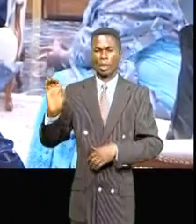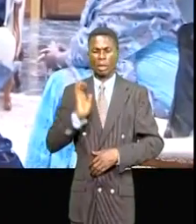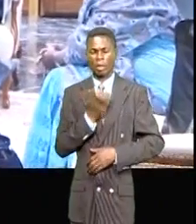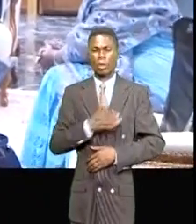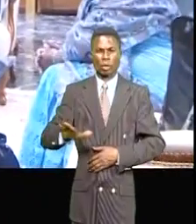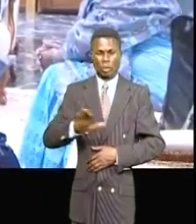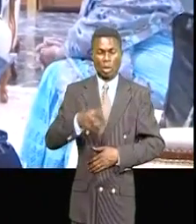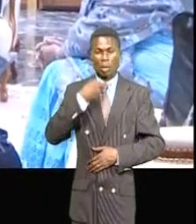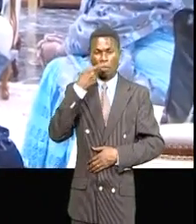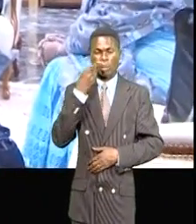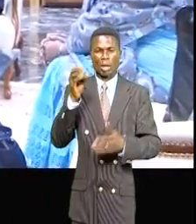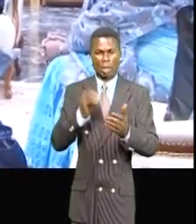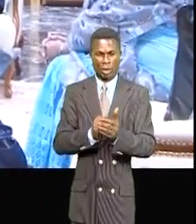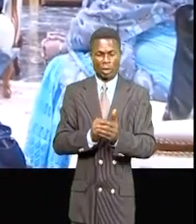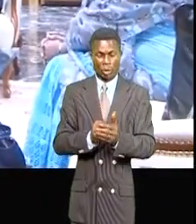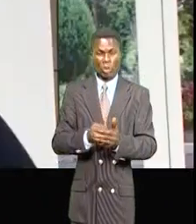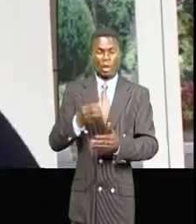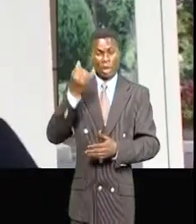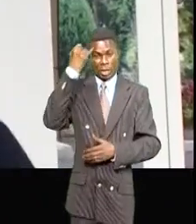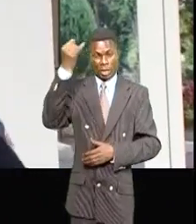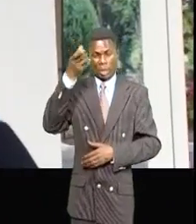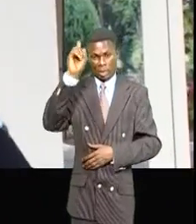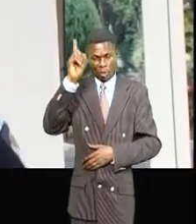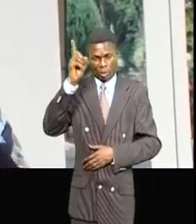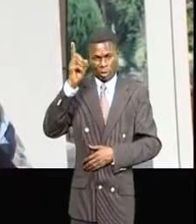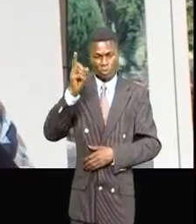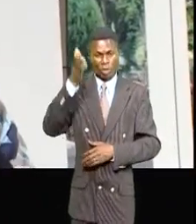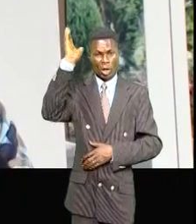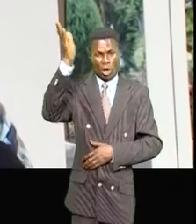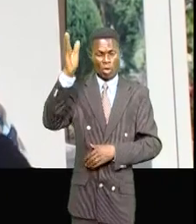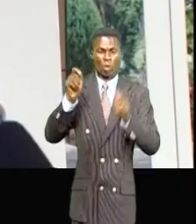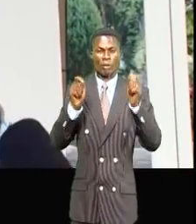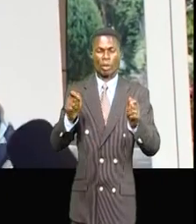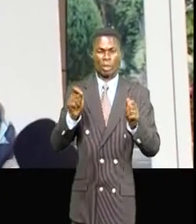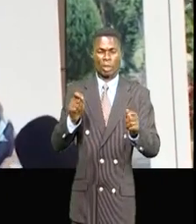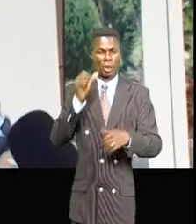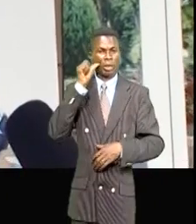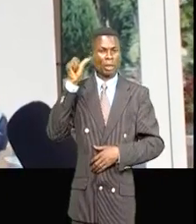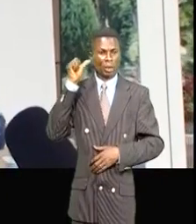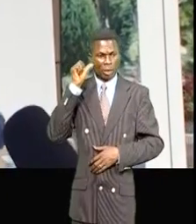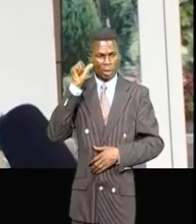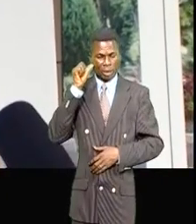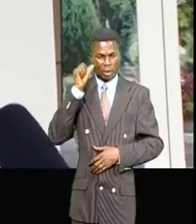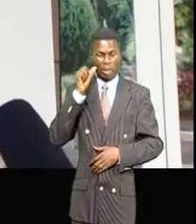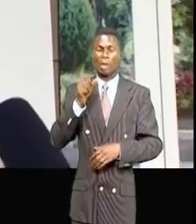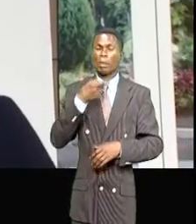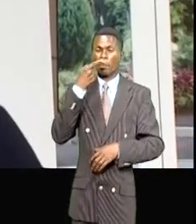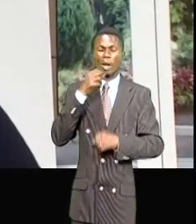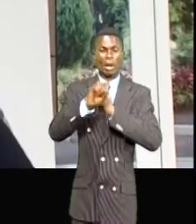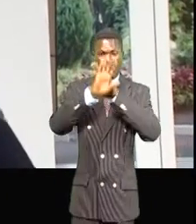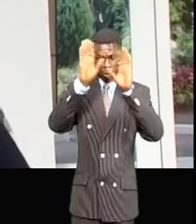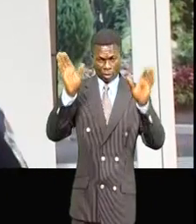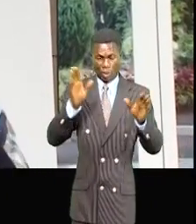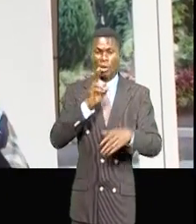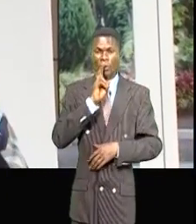J'ai partagé mes premières impressions lors de la première conférence de presse hier. Et très clairement, il